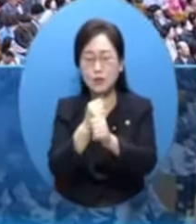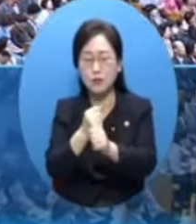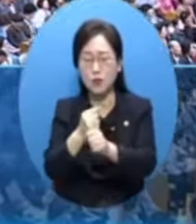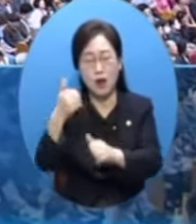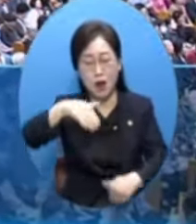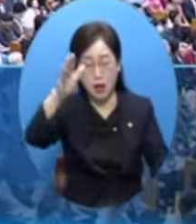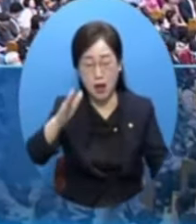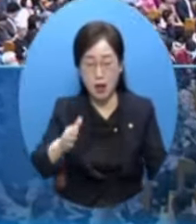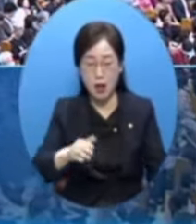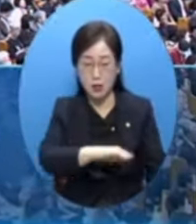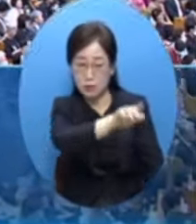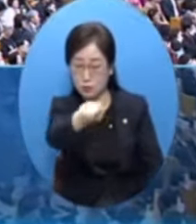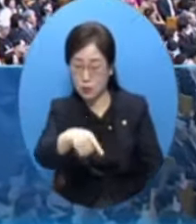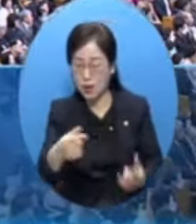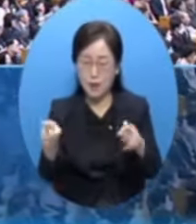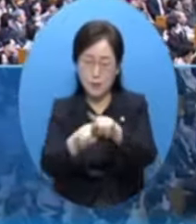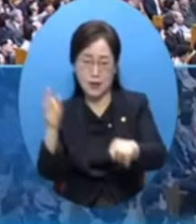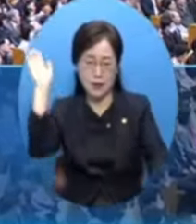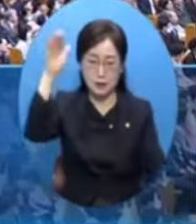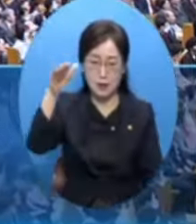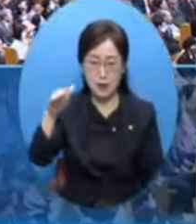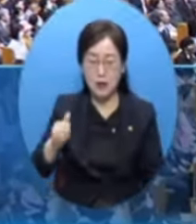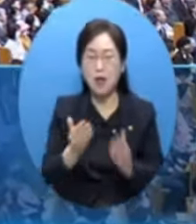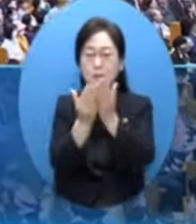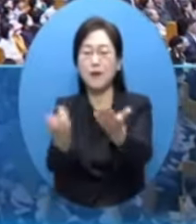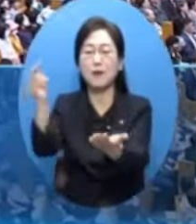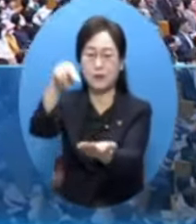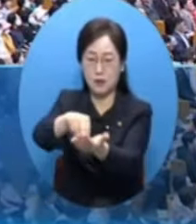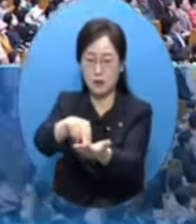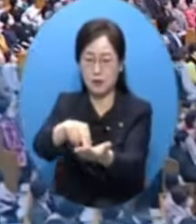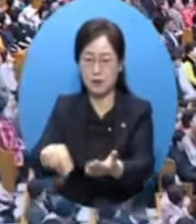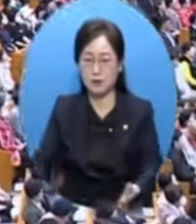그들이 우리도 함께 가겠다 하고 나가서 배에 올랐으나.